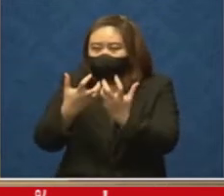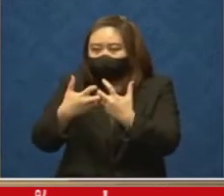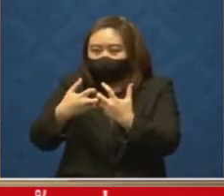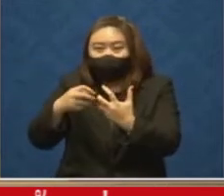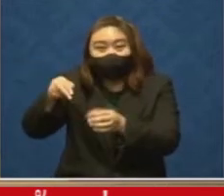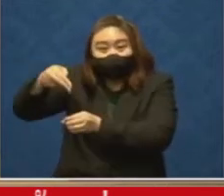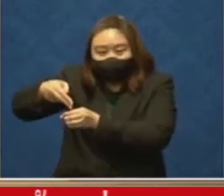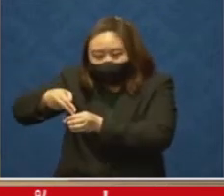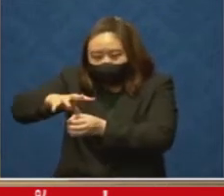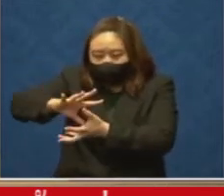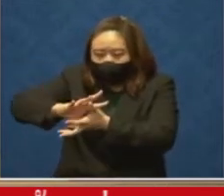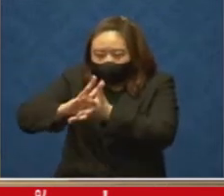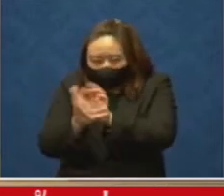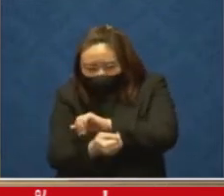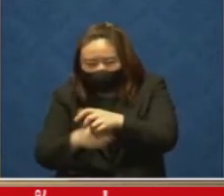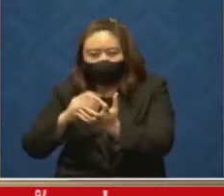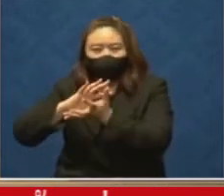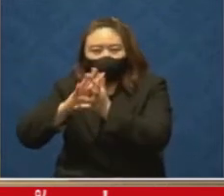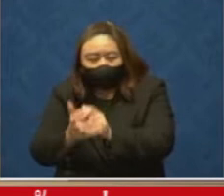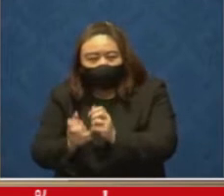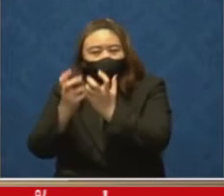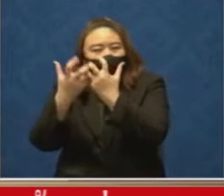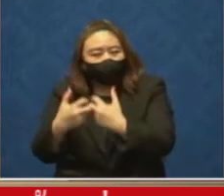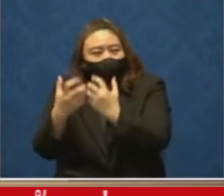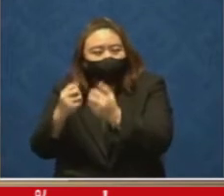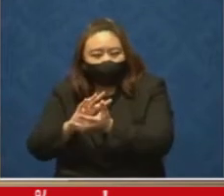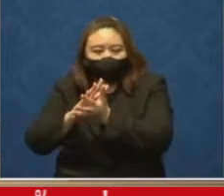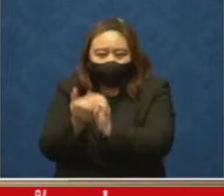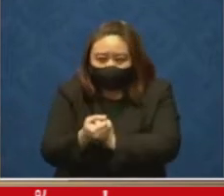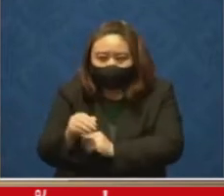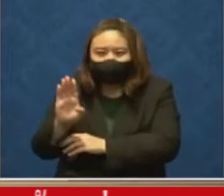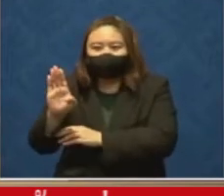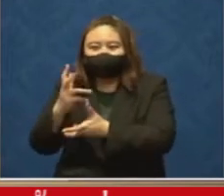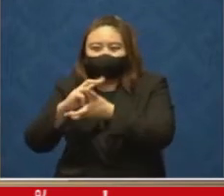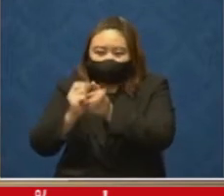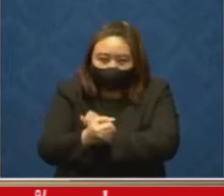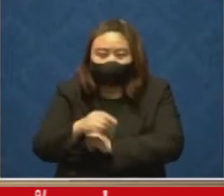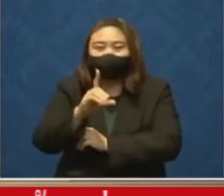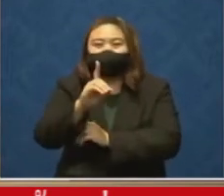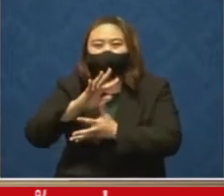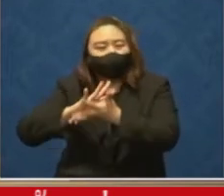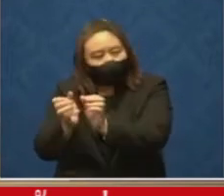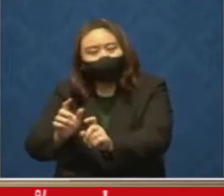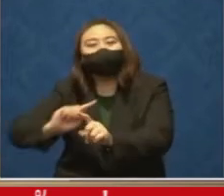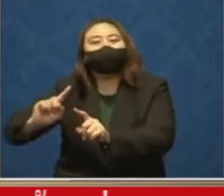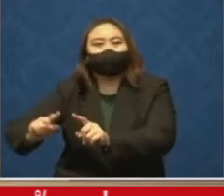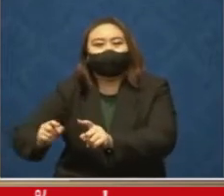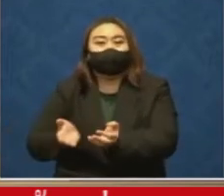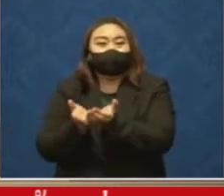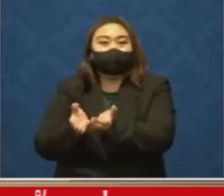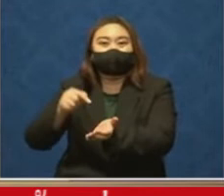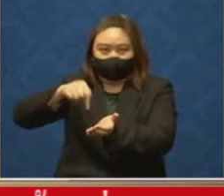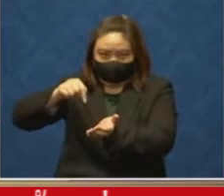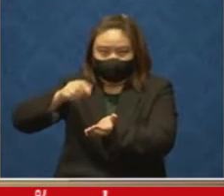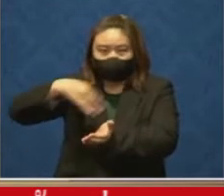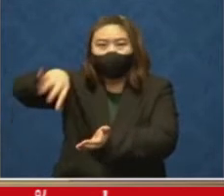กันน้มันทุกอย่างครับจะกันเป็ Octane ก็ได้ เป็น Bin ก็ได้ เป็ De-Sale ก็ได้เรือน้ำนี้เนยครั